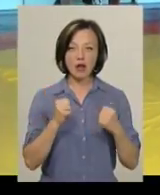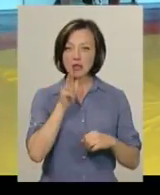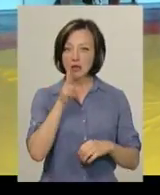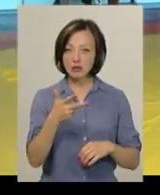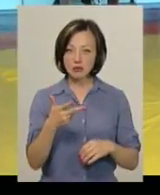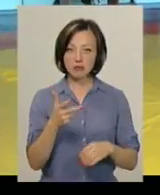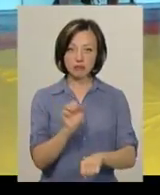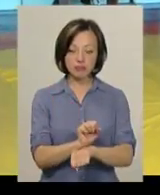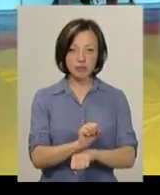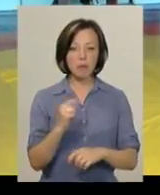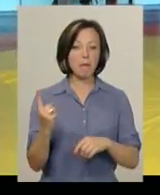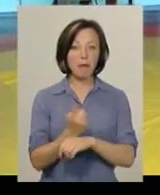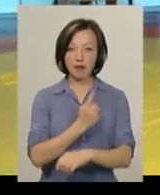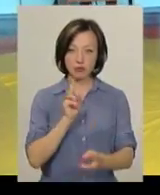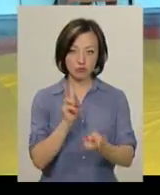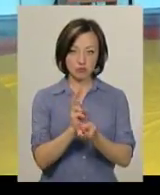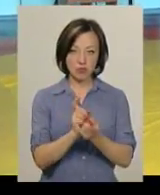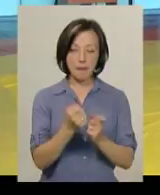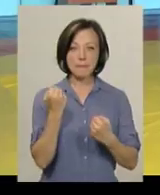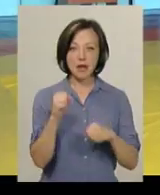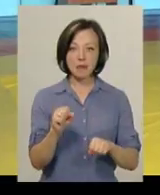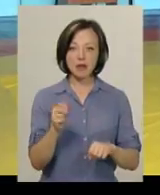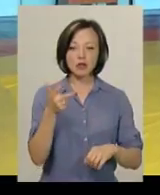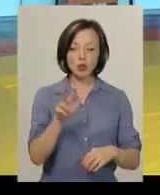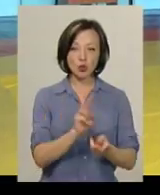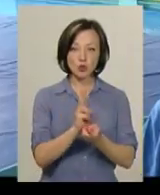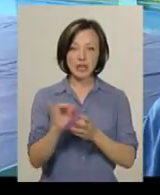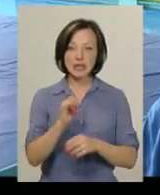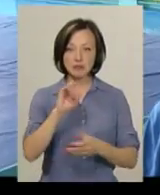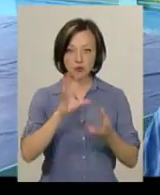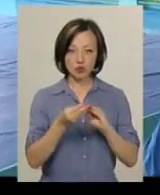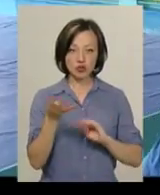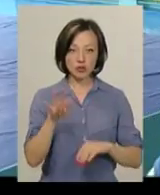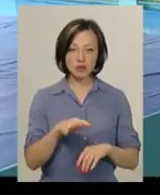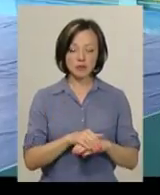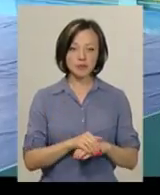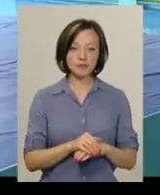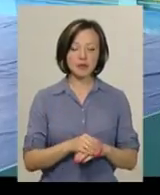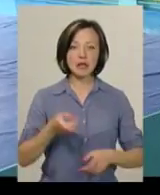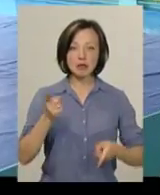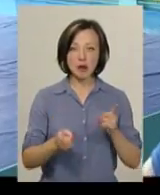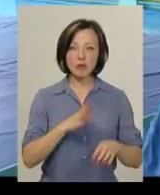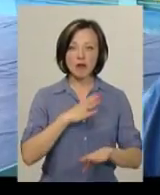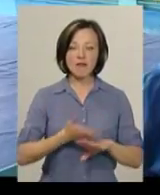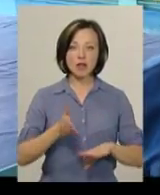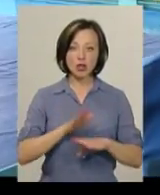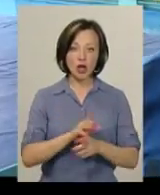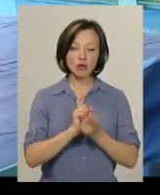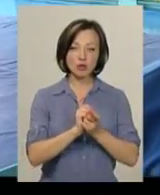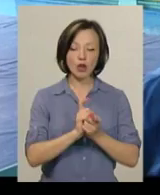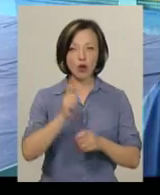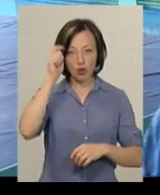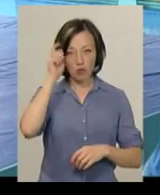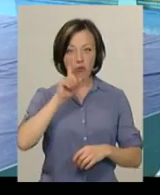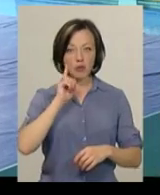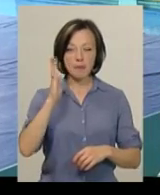перерву. Сьогодні вперше вийшов на поєдинок. Переміг у 3 сутичках з 4. Тяжела схватка була насправді. Насправді була важка сутичка. Хлопець